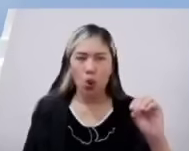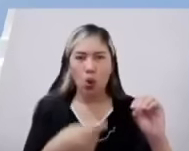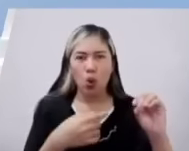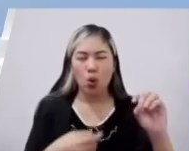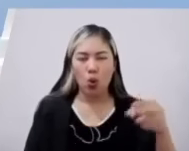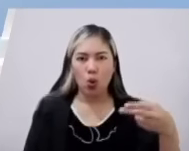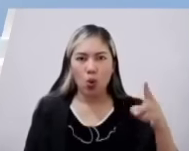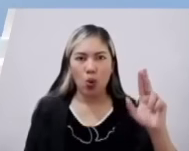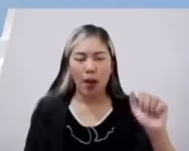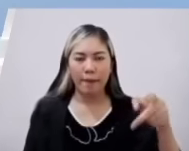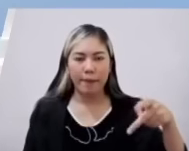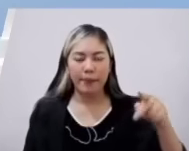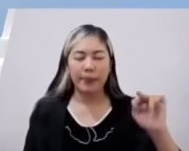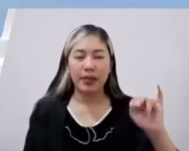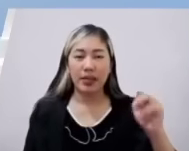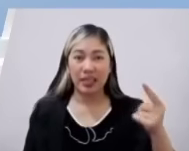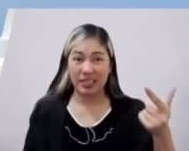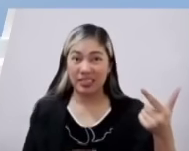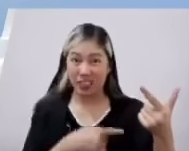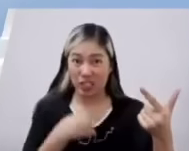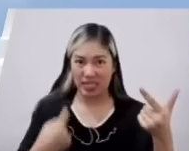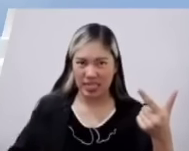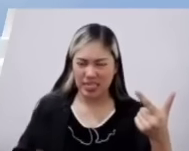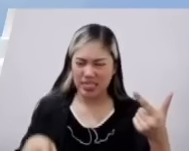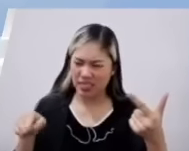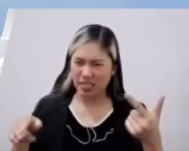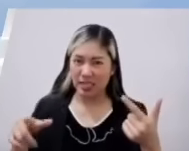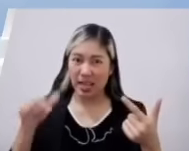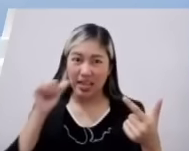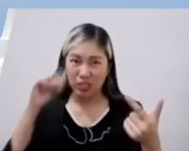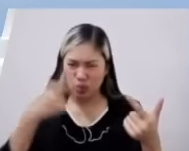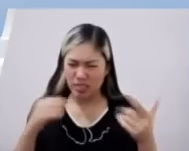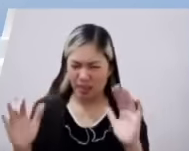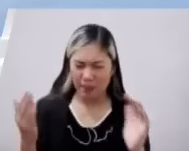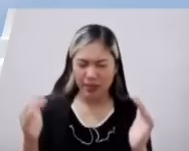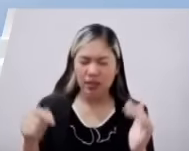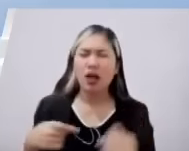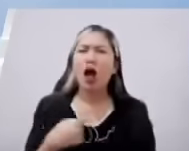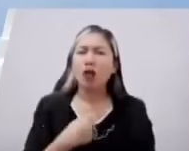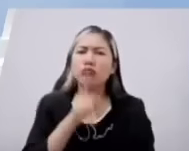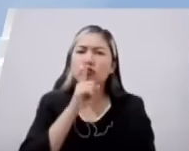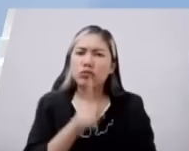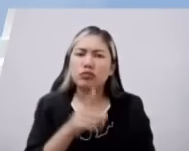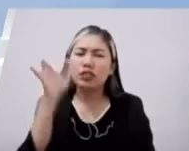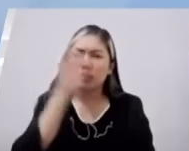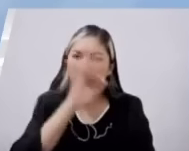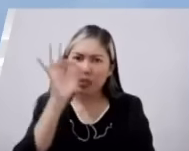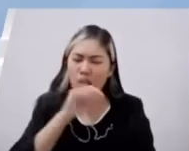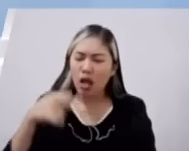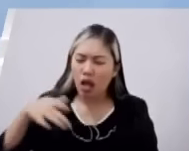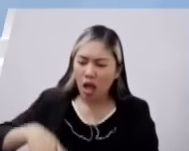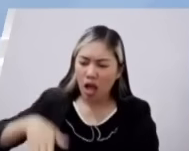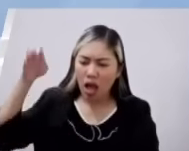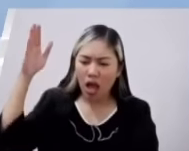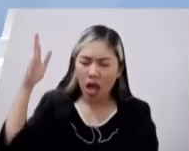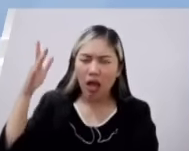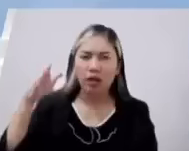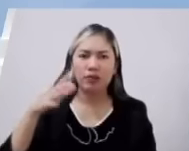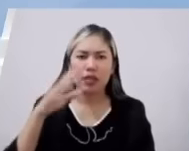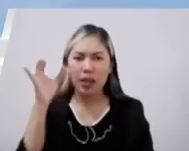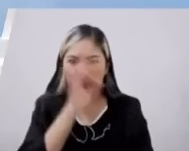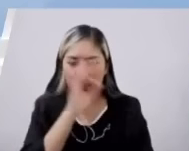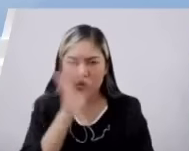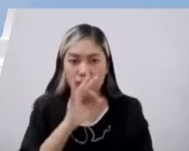isang Filipino. Lumaki din po ako na alam ko po ako ay isang Filipino po. Ayon sa DOJ, anumang araw, isasalang sa korte ang